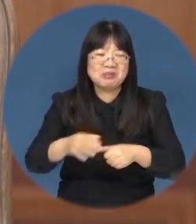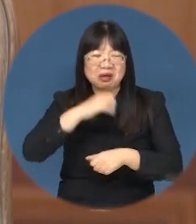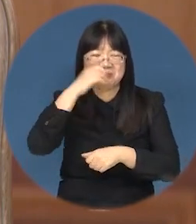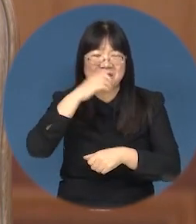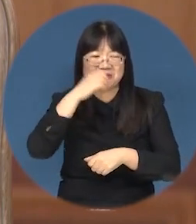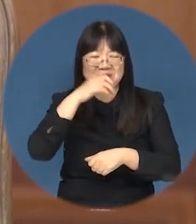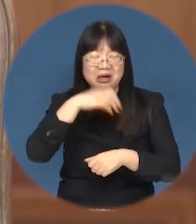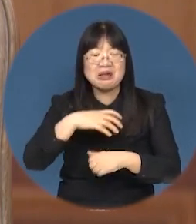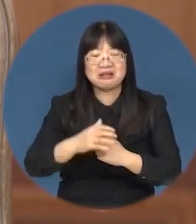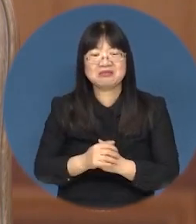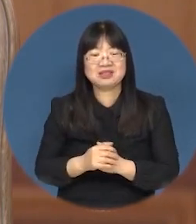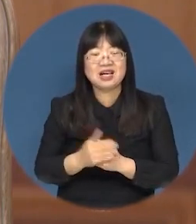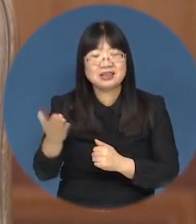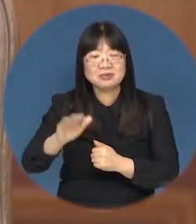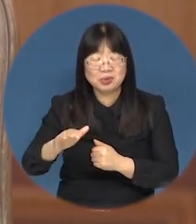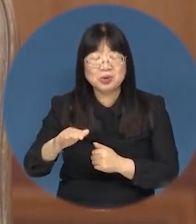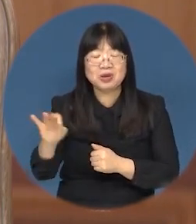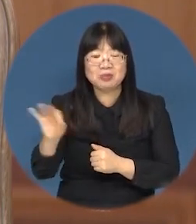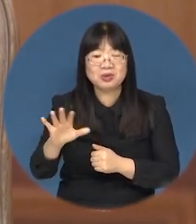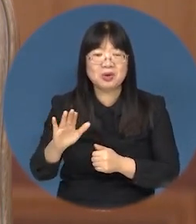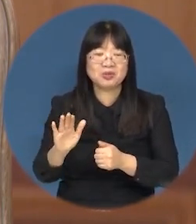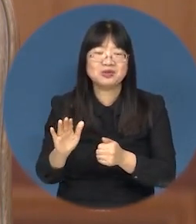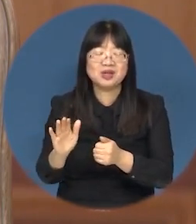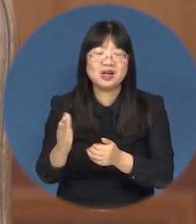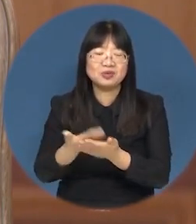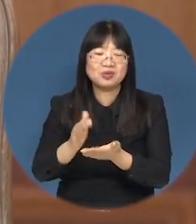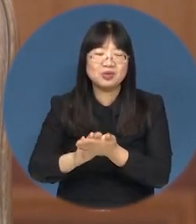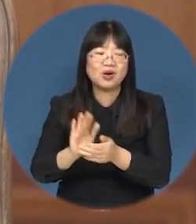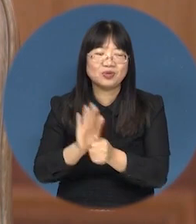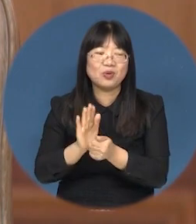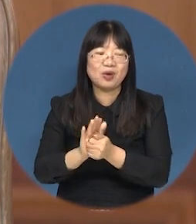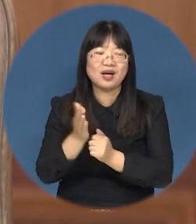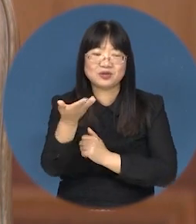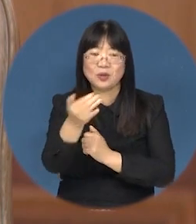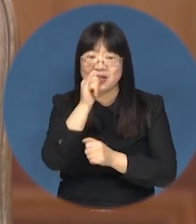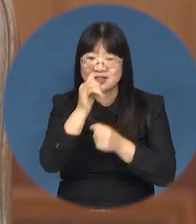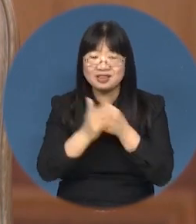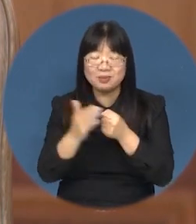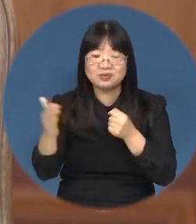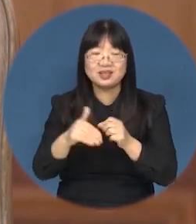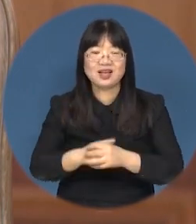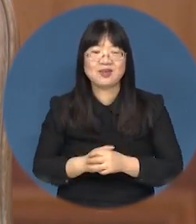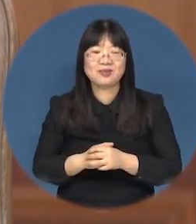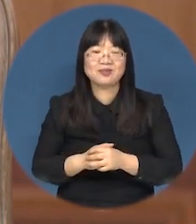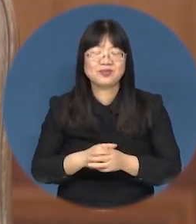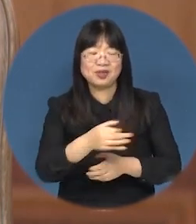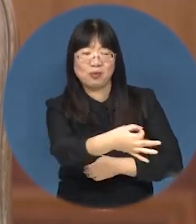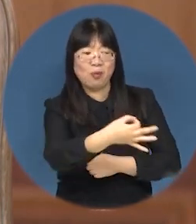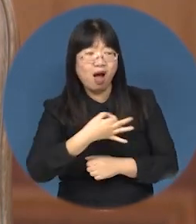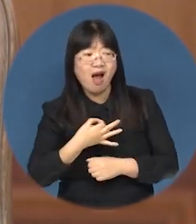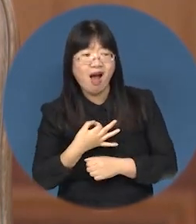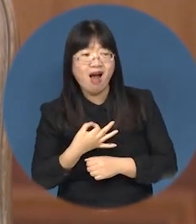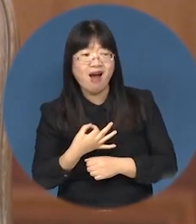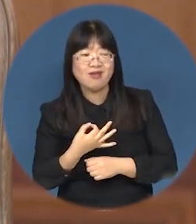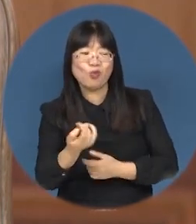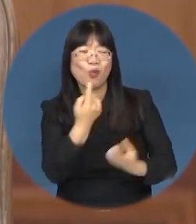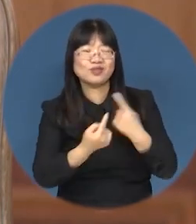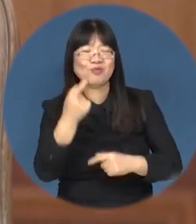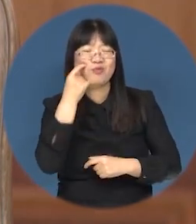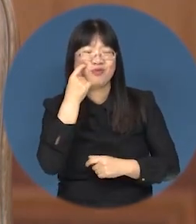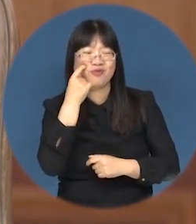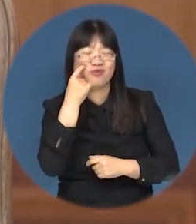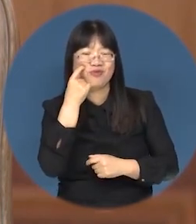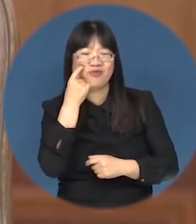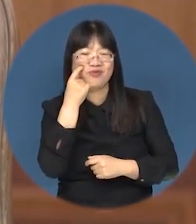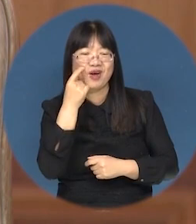그런데 그걸 저희가 이렇게 무료로 이렇게 교환을 해준다고 하니까 예, 예. 이제 또 돈을 받으면 그렇게 또 못 오실 수도 있는데